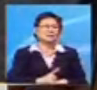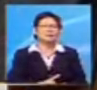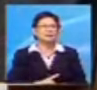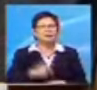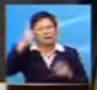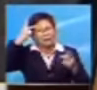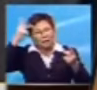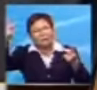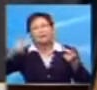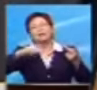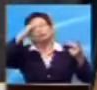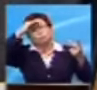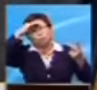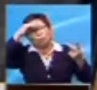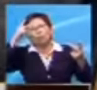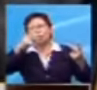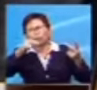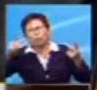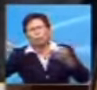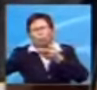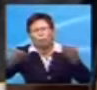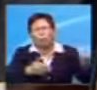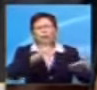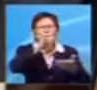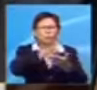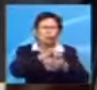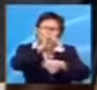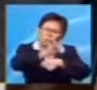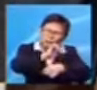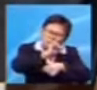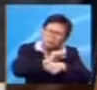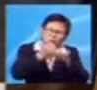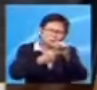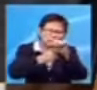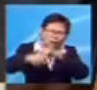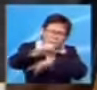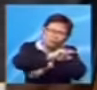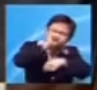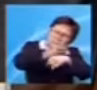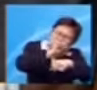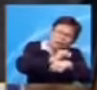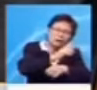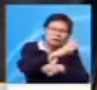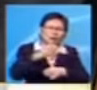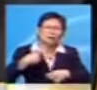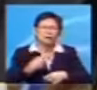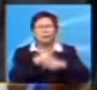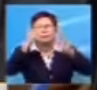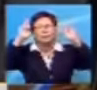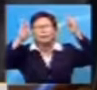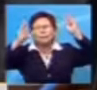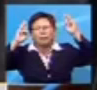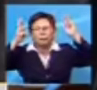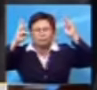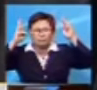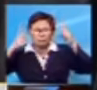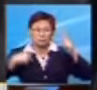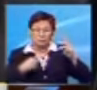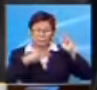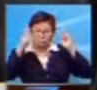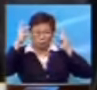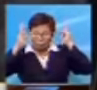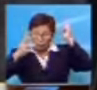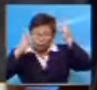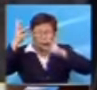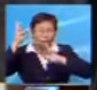tetapiay l inilah bekerja setiap hari mereka dan kita bimbang juga